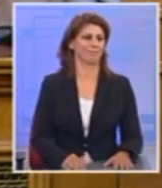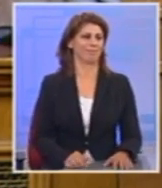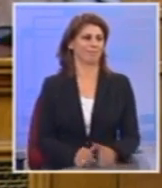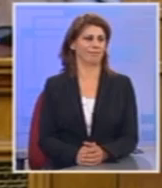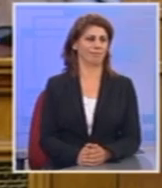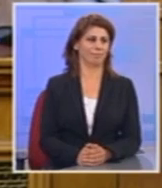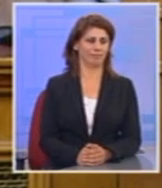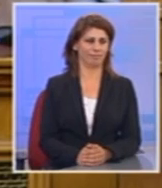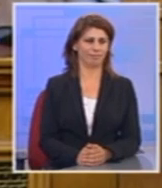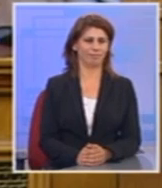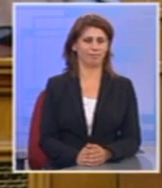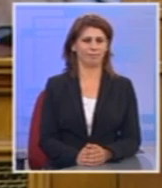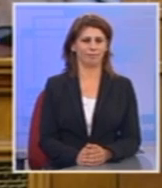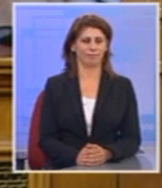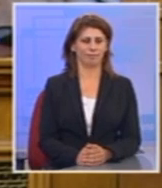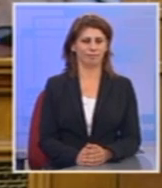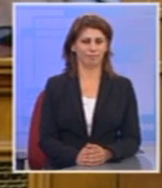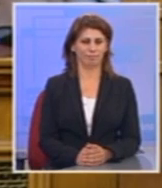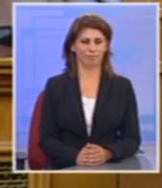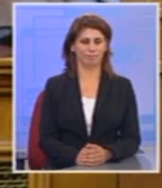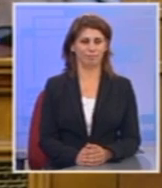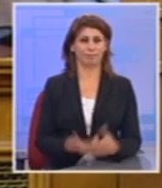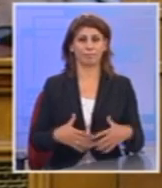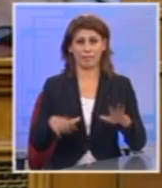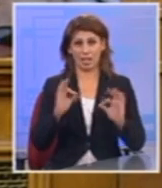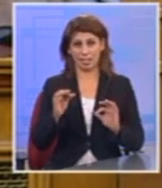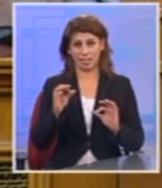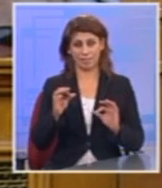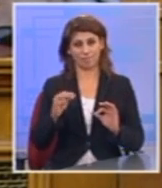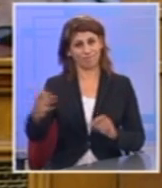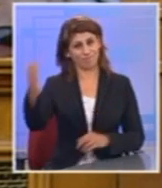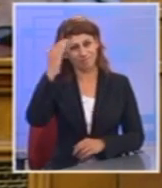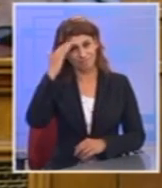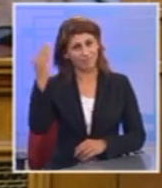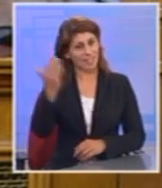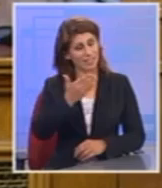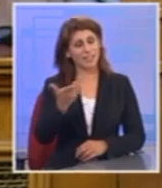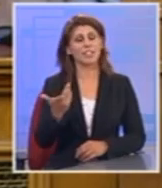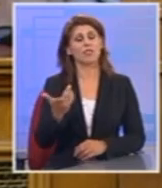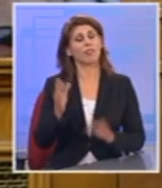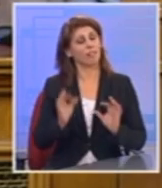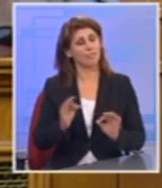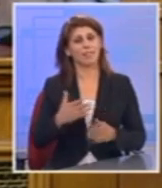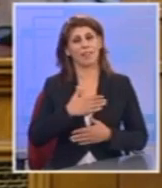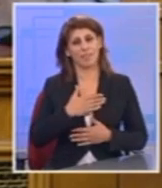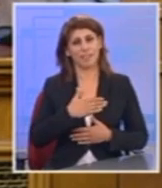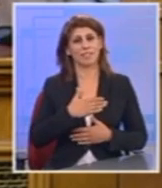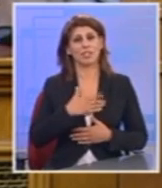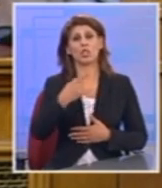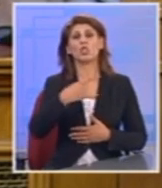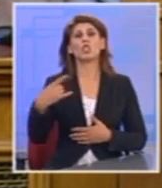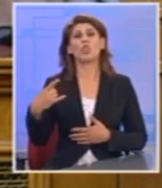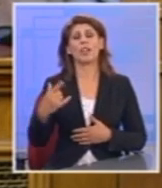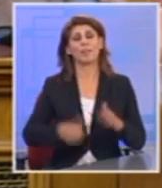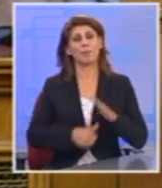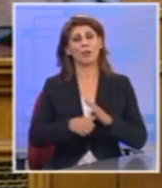ισπανικά πρώτα απ όλα θα ήθελα να απευθύνω χαιρετισμό και προφανώς να ευχαριστήσω τη ζωή